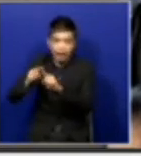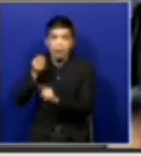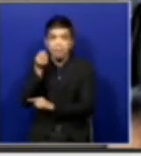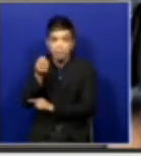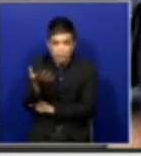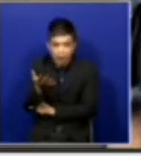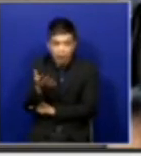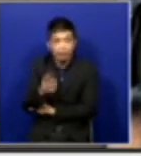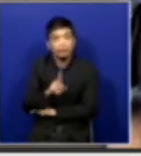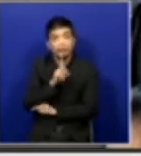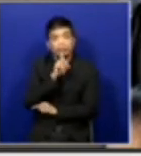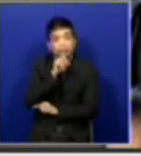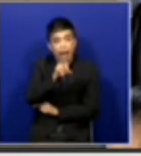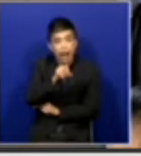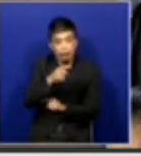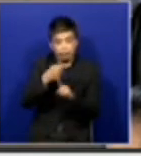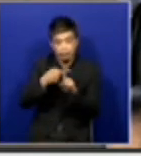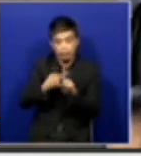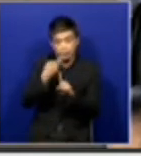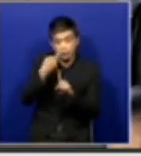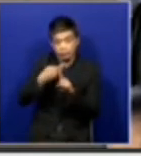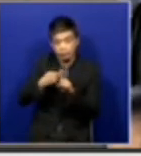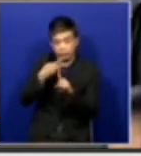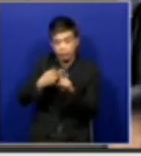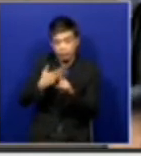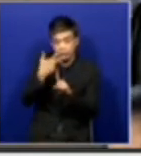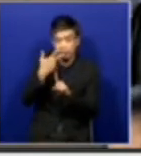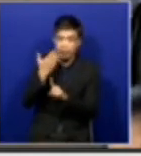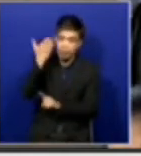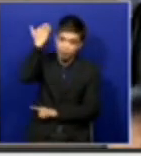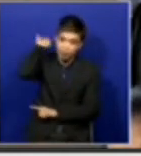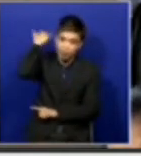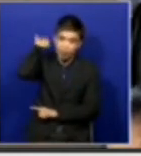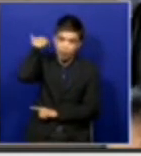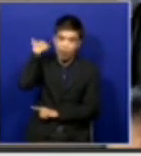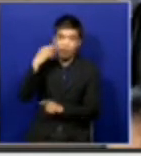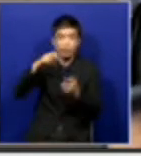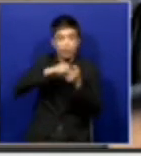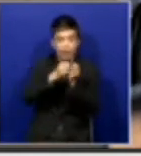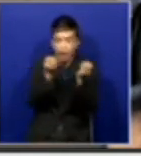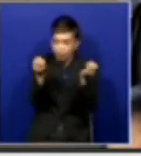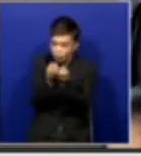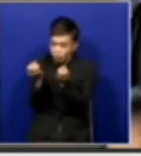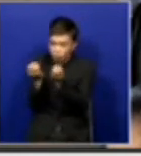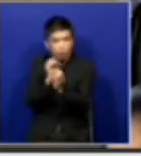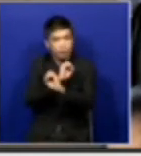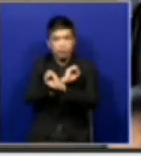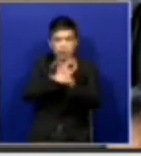ผมถามว่า 3-4 เดือนนอกจากโควิดแล้วมีอะไรเป็นภัยพิบัติที่เป็นชัดเจนบ้าง